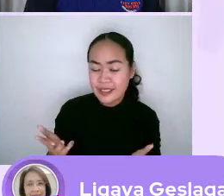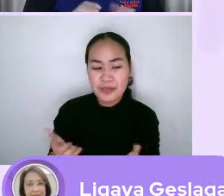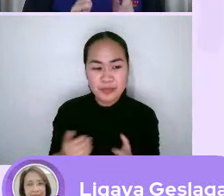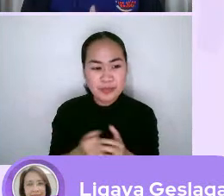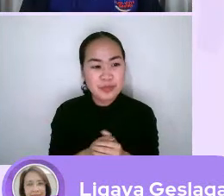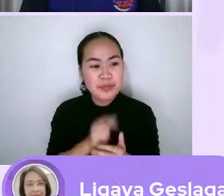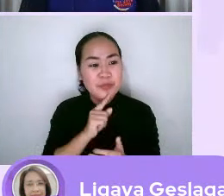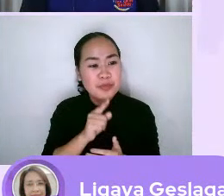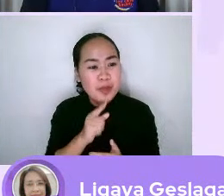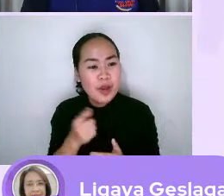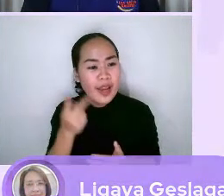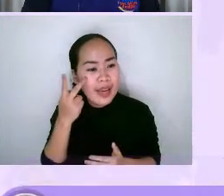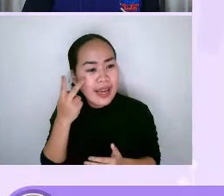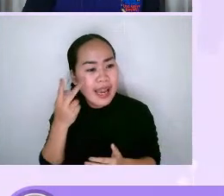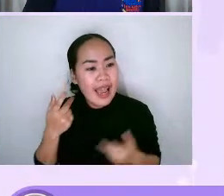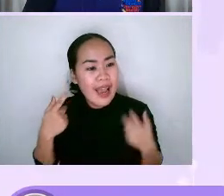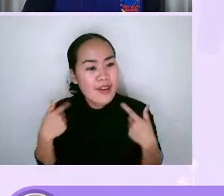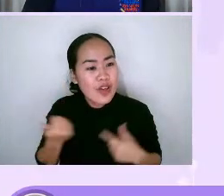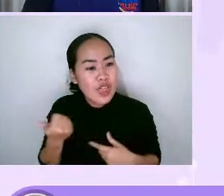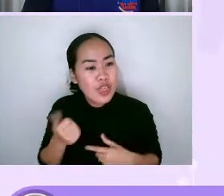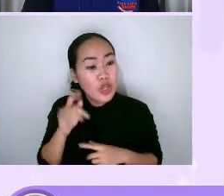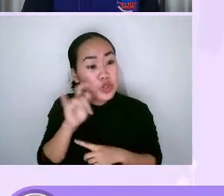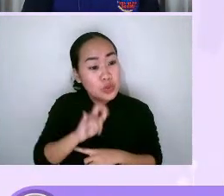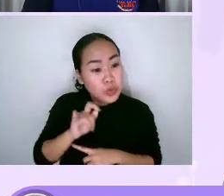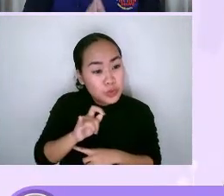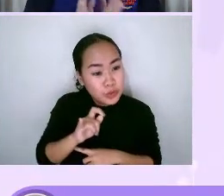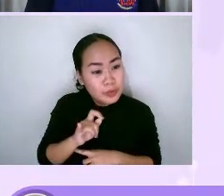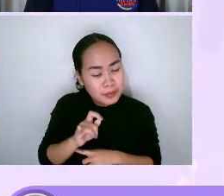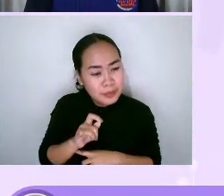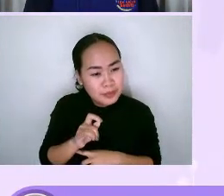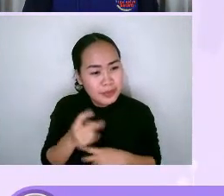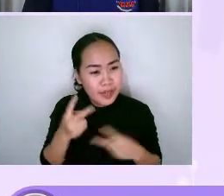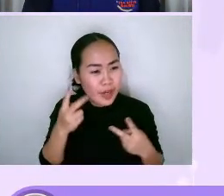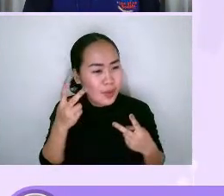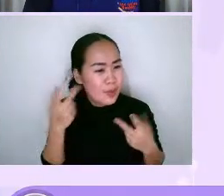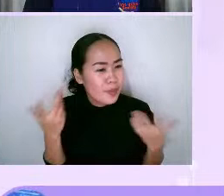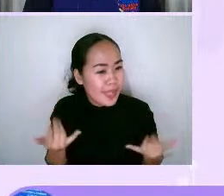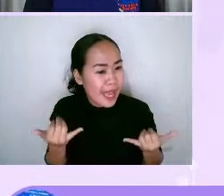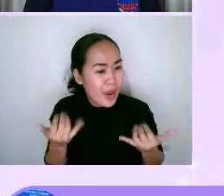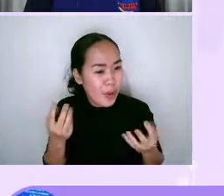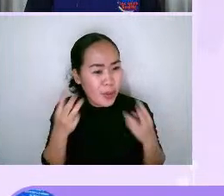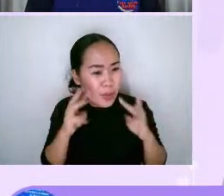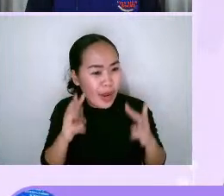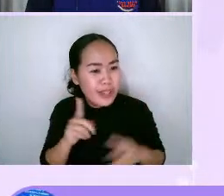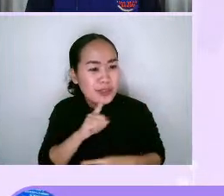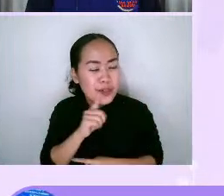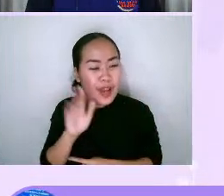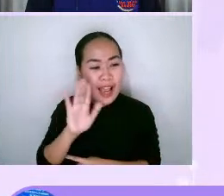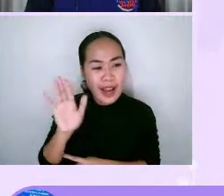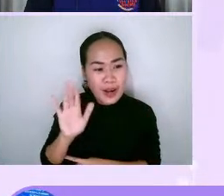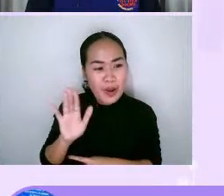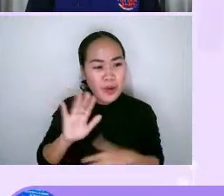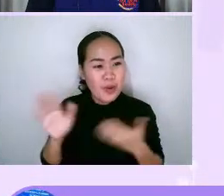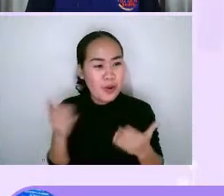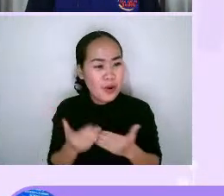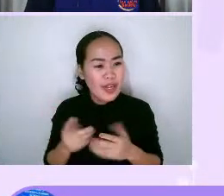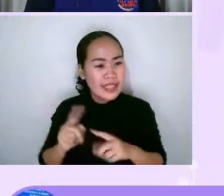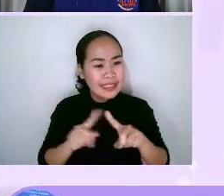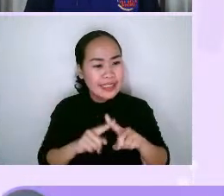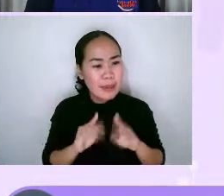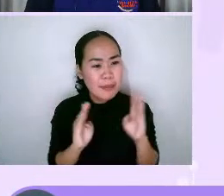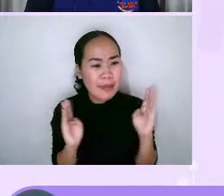pong mga nanonood sa atin sa YouTube channel. Hello po sa mga kasama natin dyan. And then hello din po no, sa mga taga